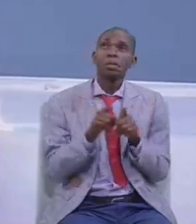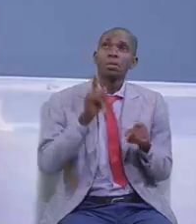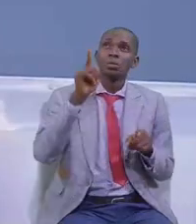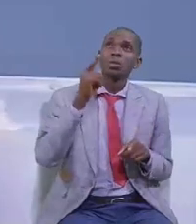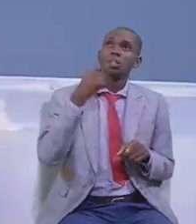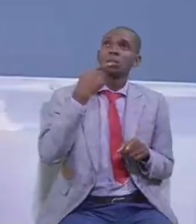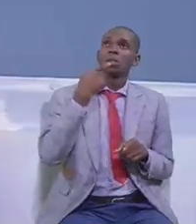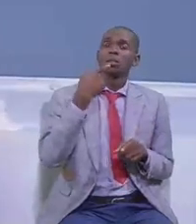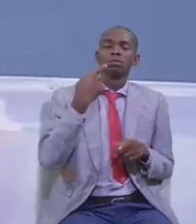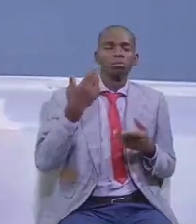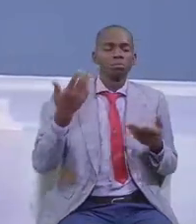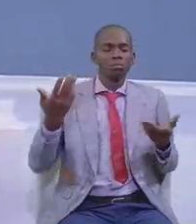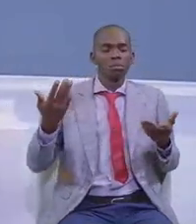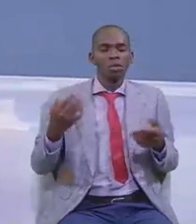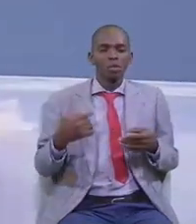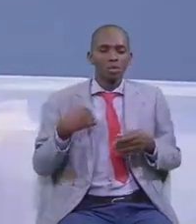nous allons jeter.